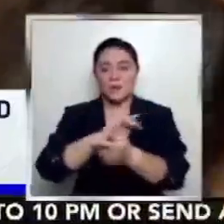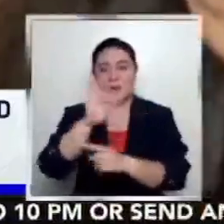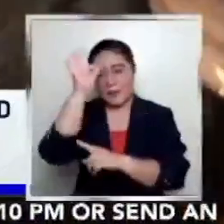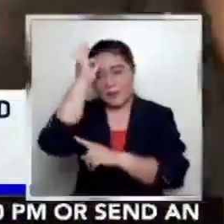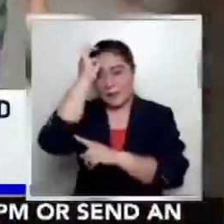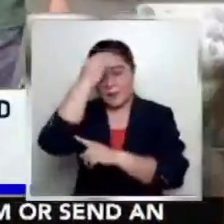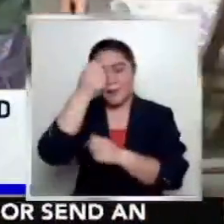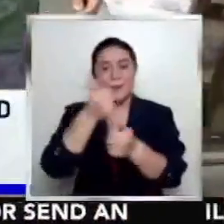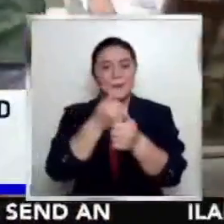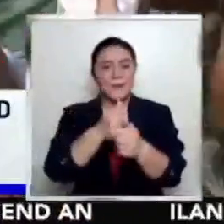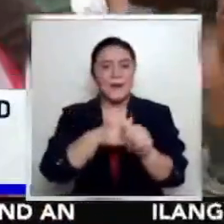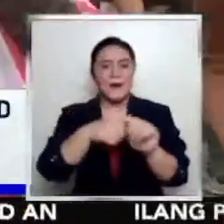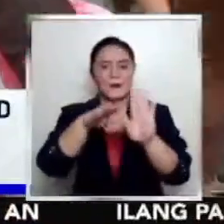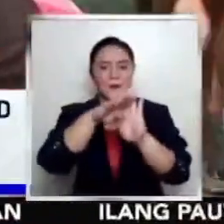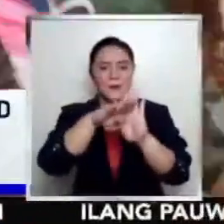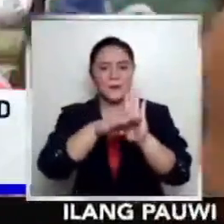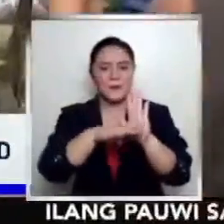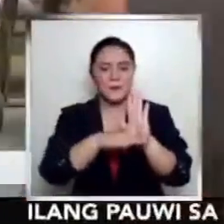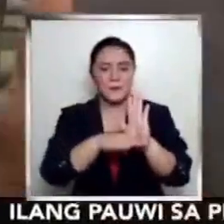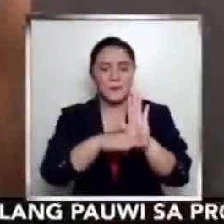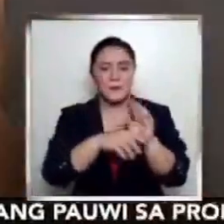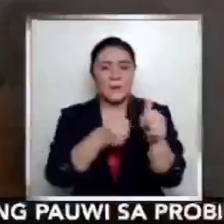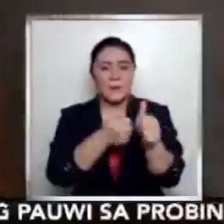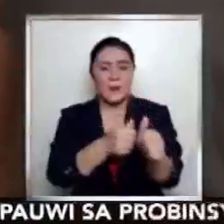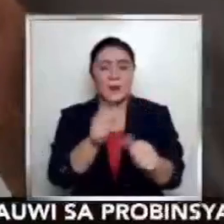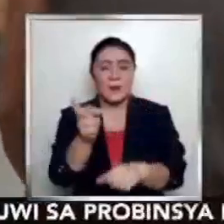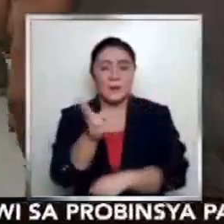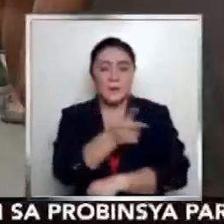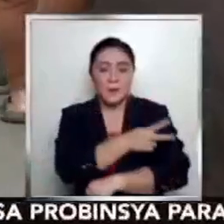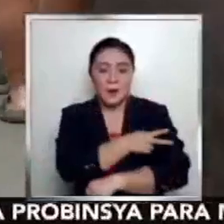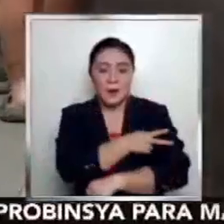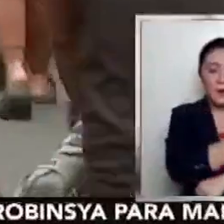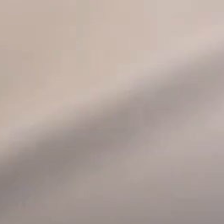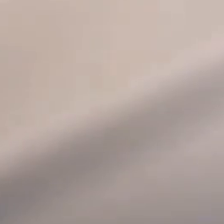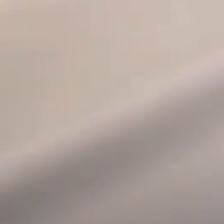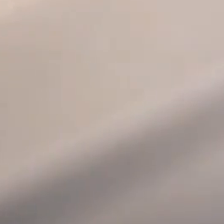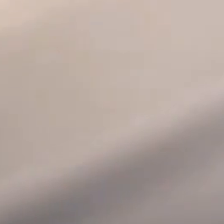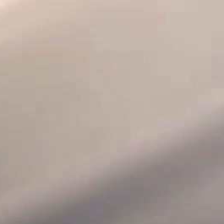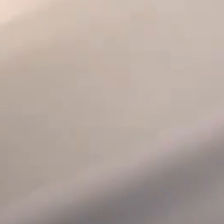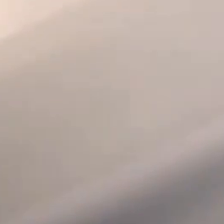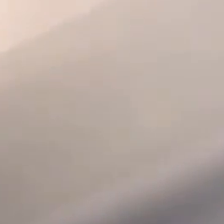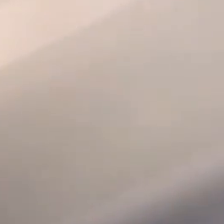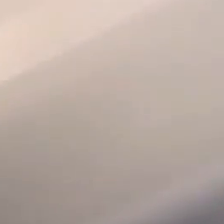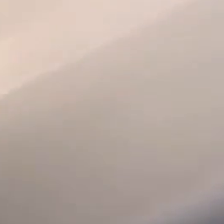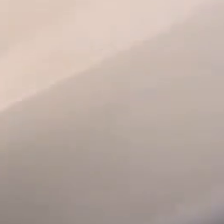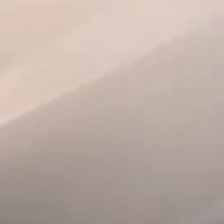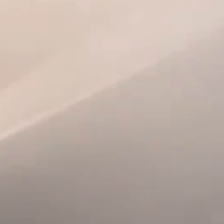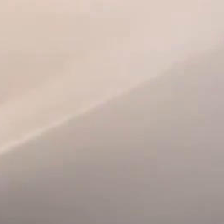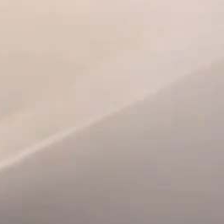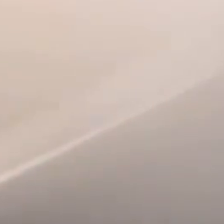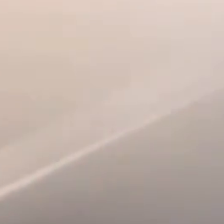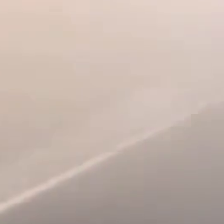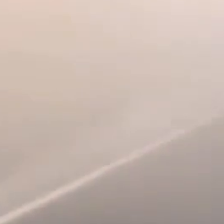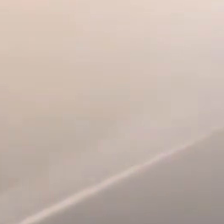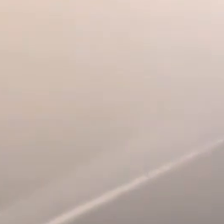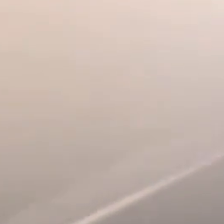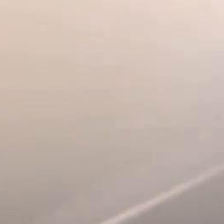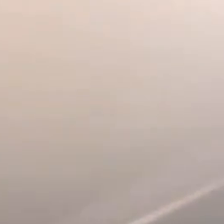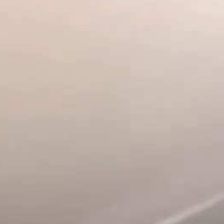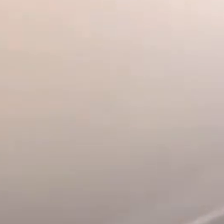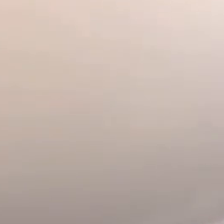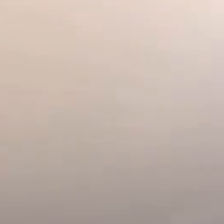health protocol, magpabakuna at magpabooster. Hindi natutulog ang mga balita. Kaya para